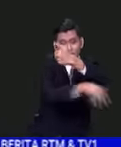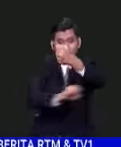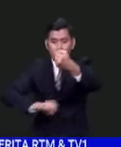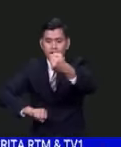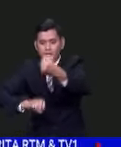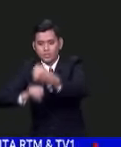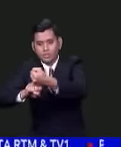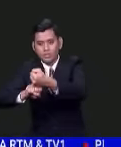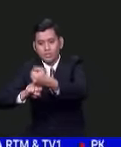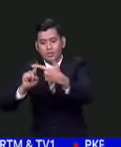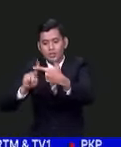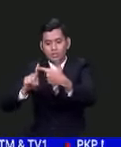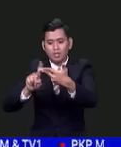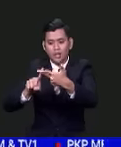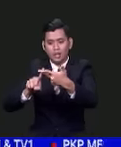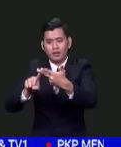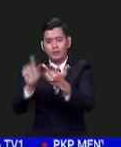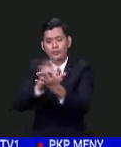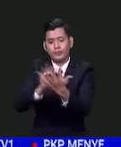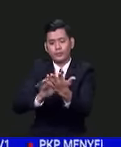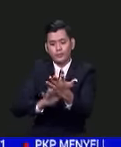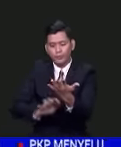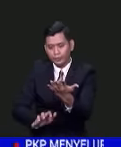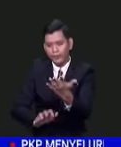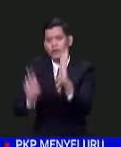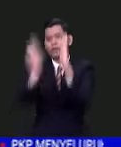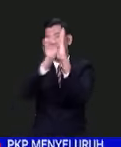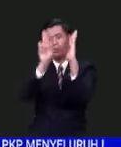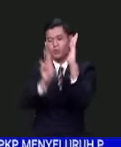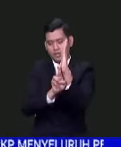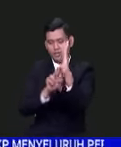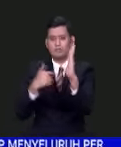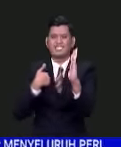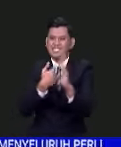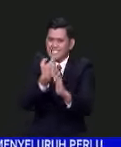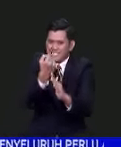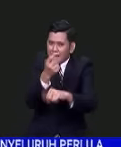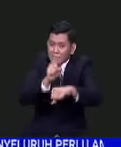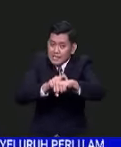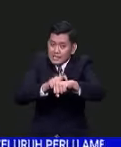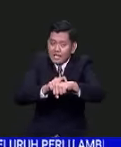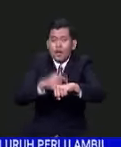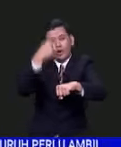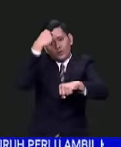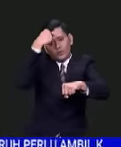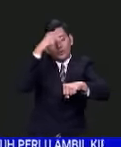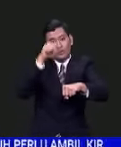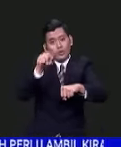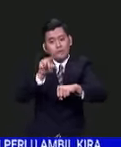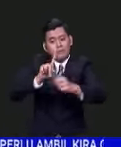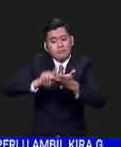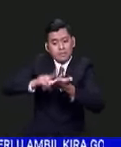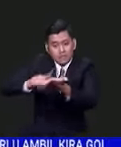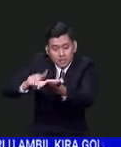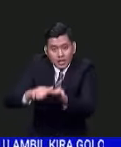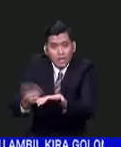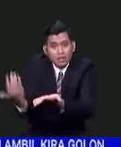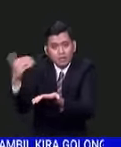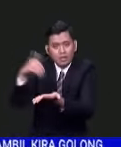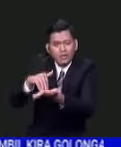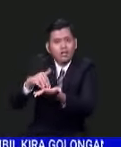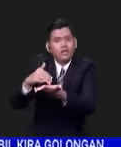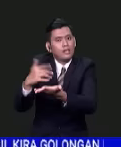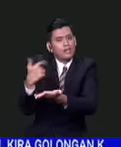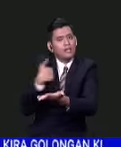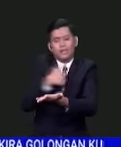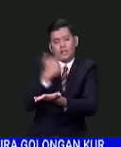Dan cuma draft perlembagaan ini kita perlukan sedikit masa untuk berbincang kerana kita tidak